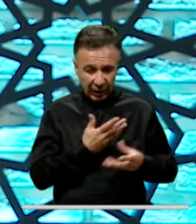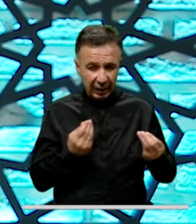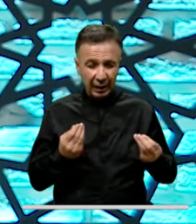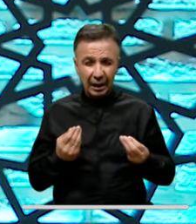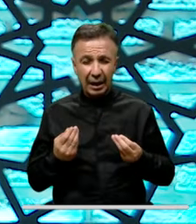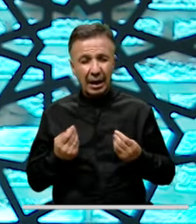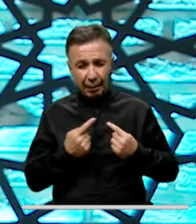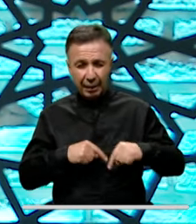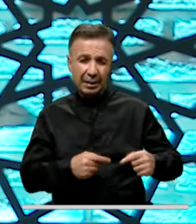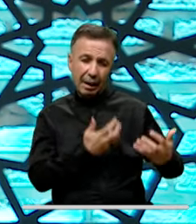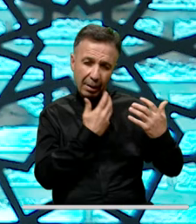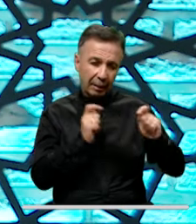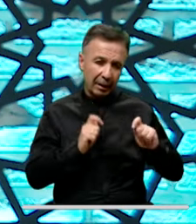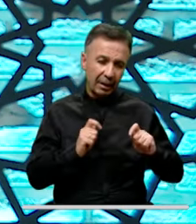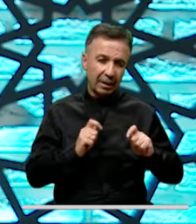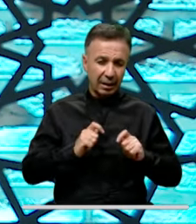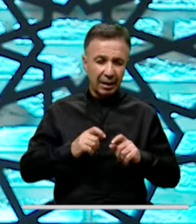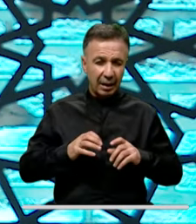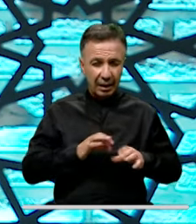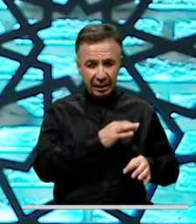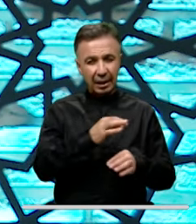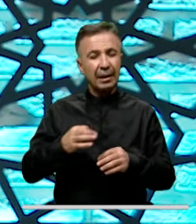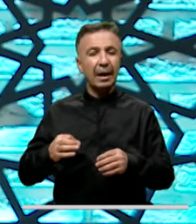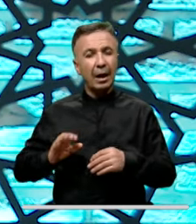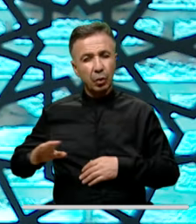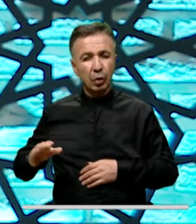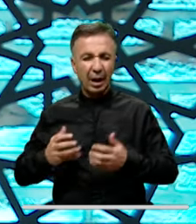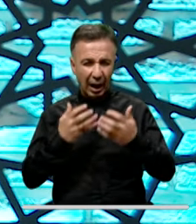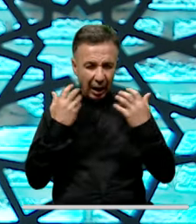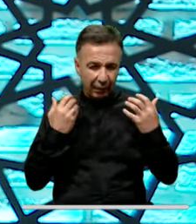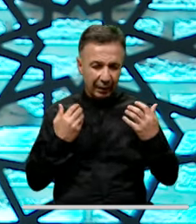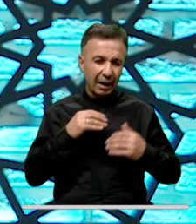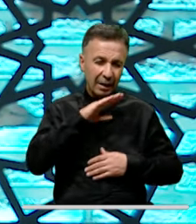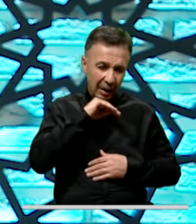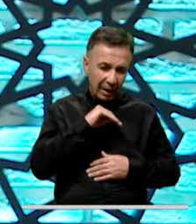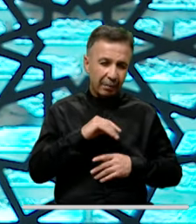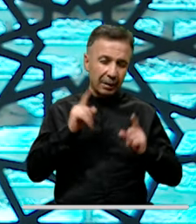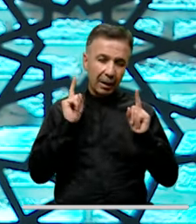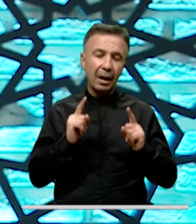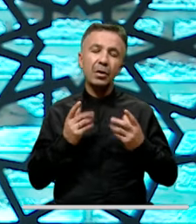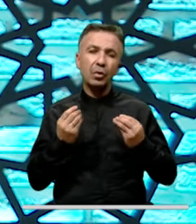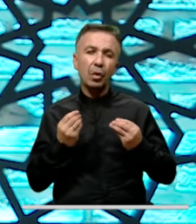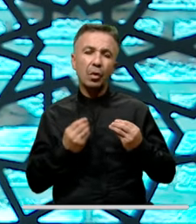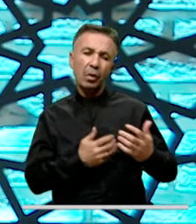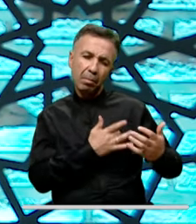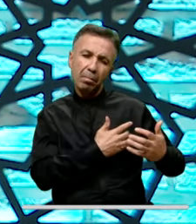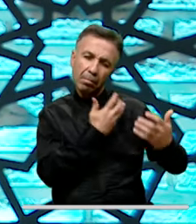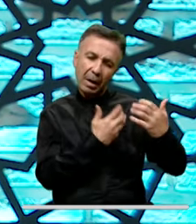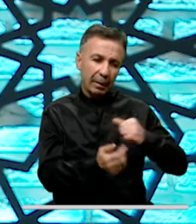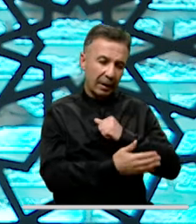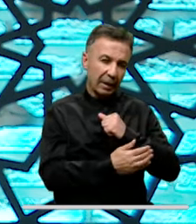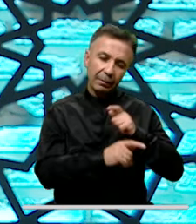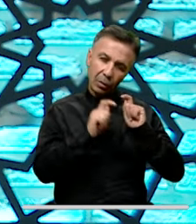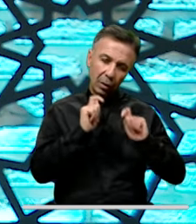edeceğiz. İnsanlara, çoluğa, çocuğa, hayvanata, özellikle yaşlılarımıza karşı daha müsamahalı, böyle